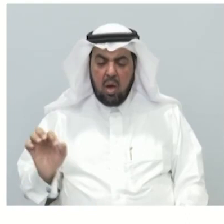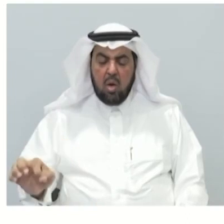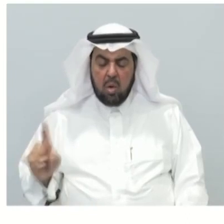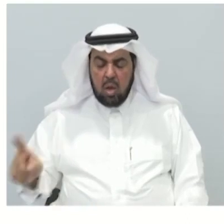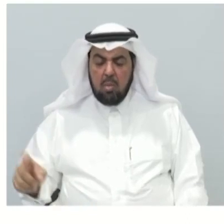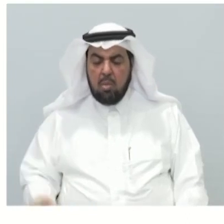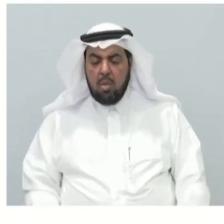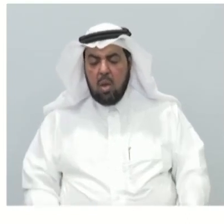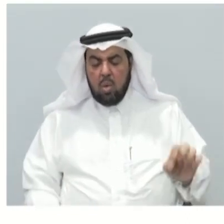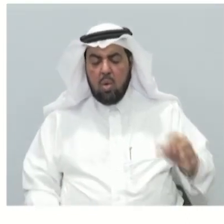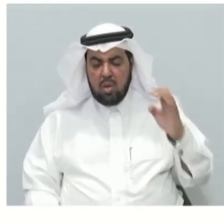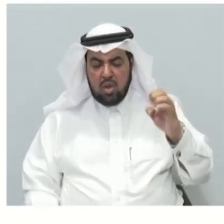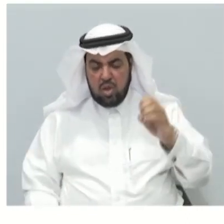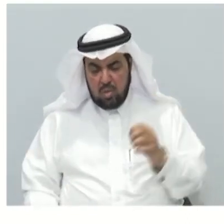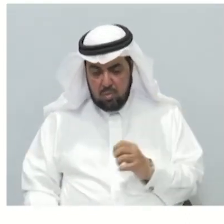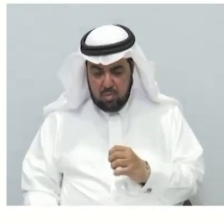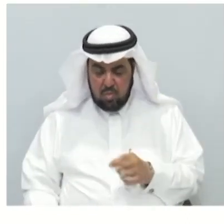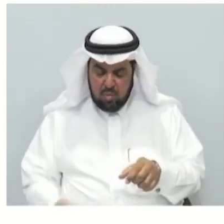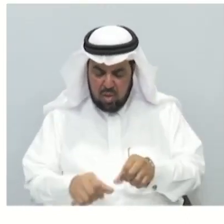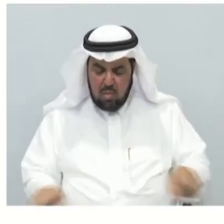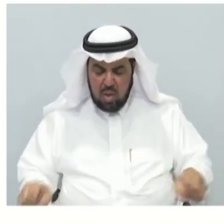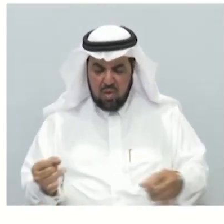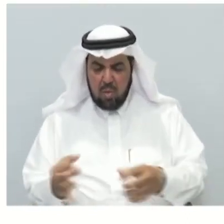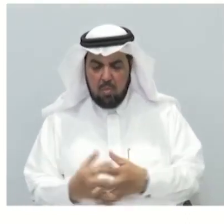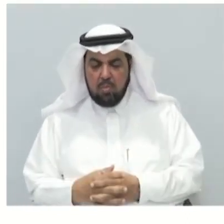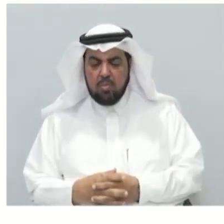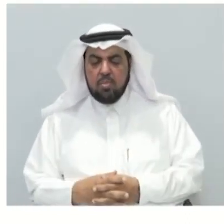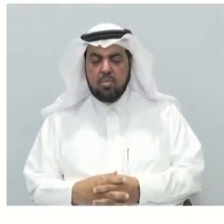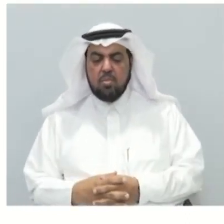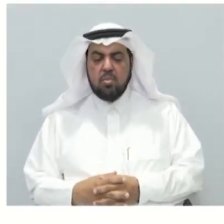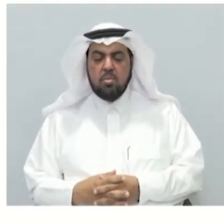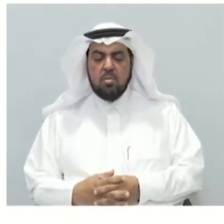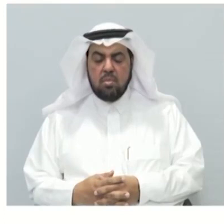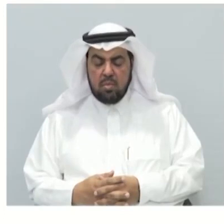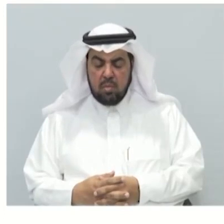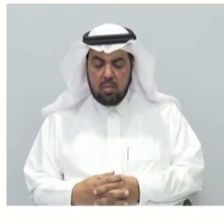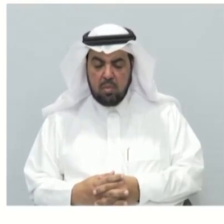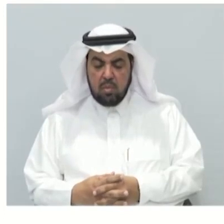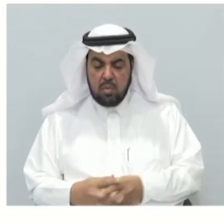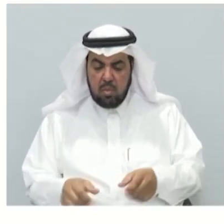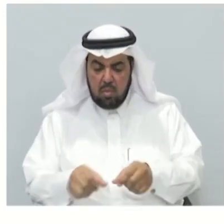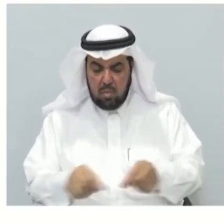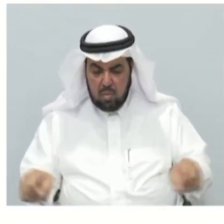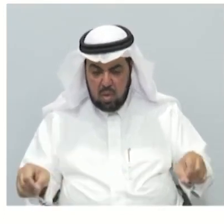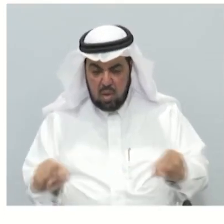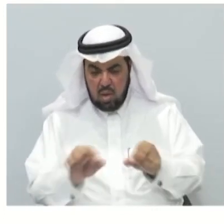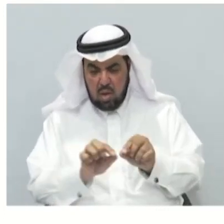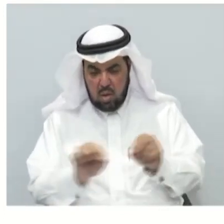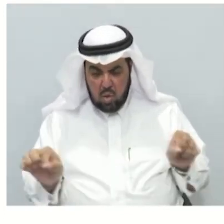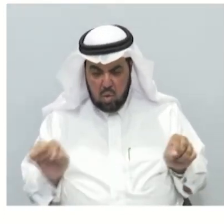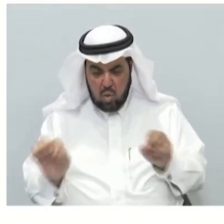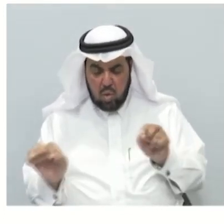النقطه سي وهذه النقطه b ممتاز يعني يعني المسافه بين